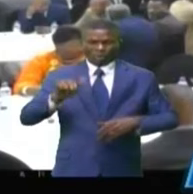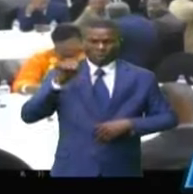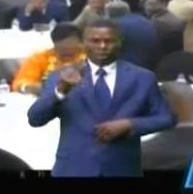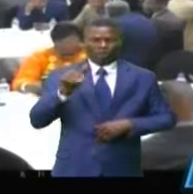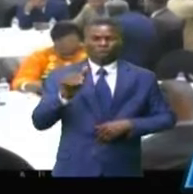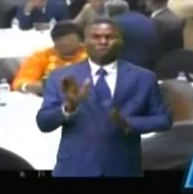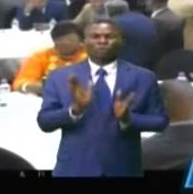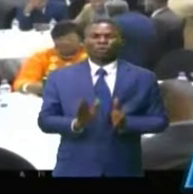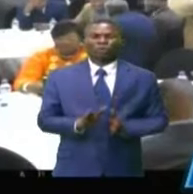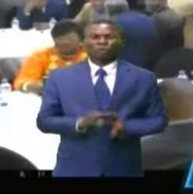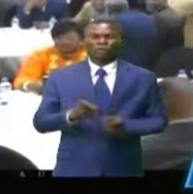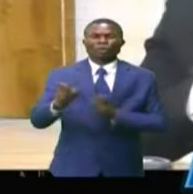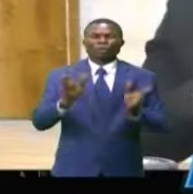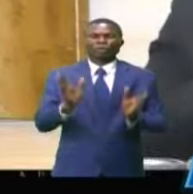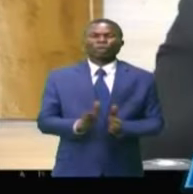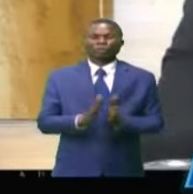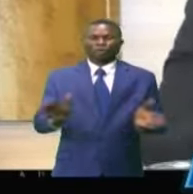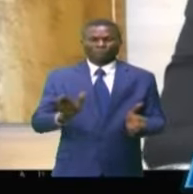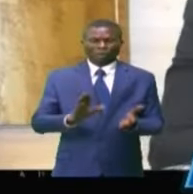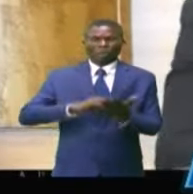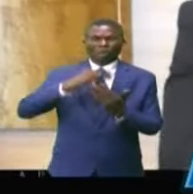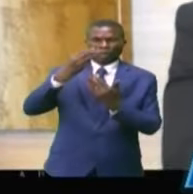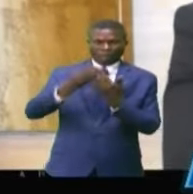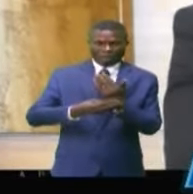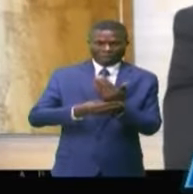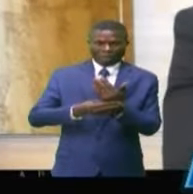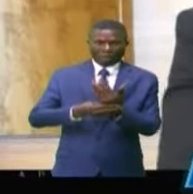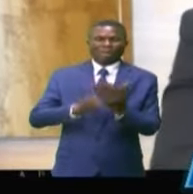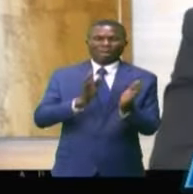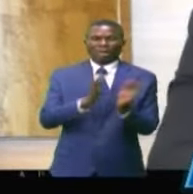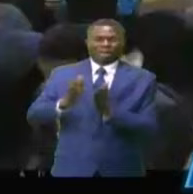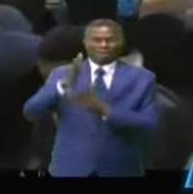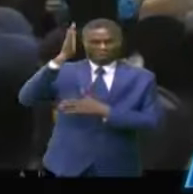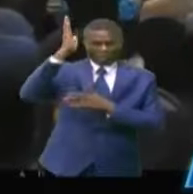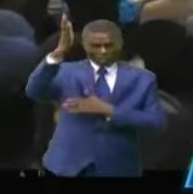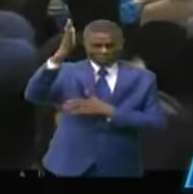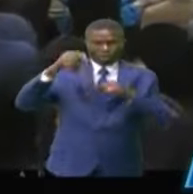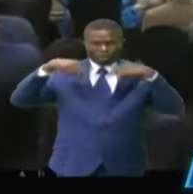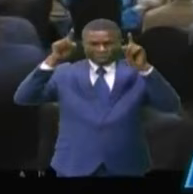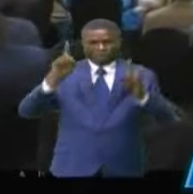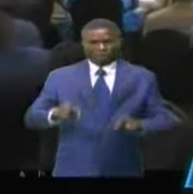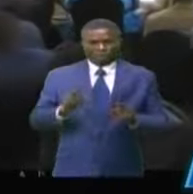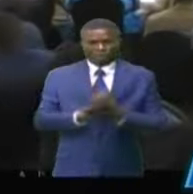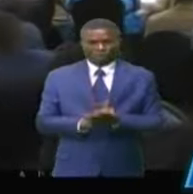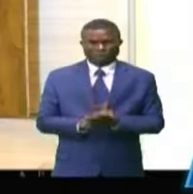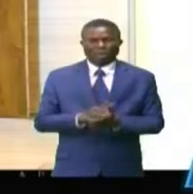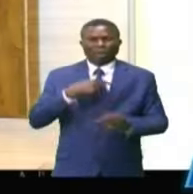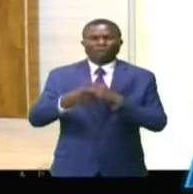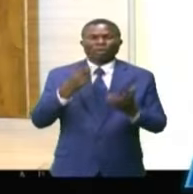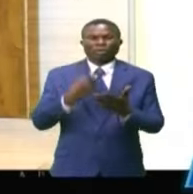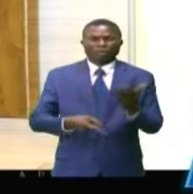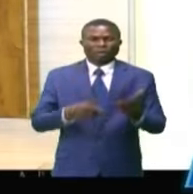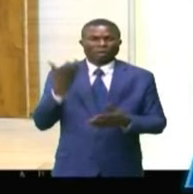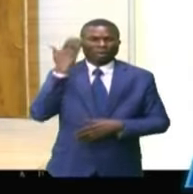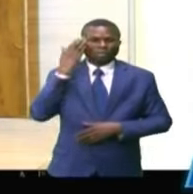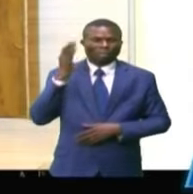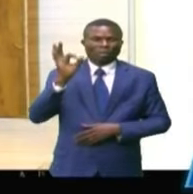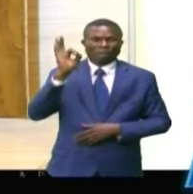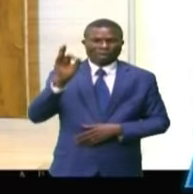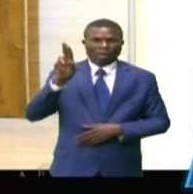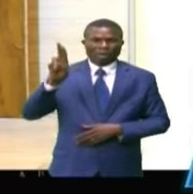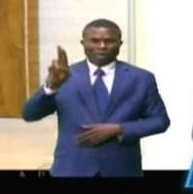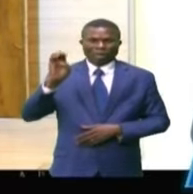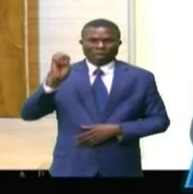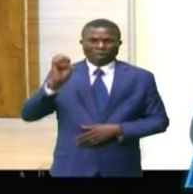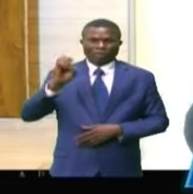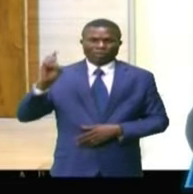cet établissement public de faire le bilan et la projection pour les années à venir. D'entrée de jeu, Freddy Mambakoniku a